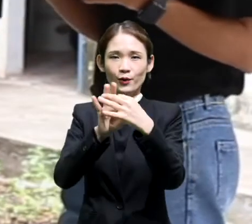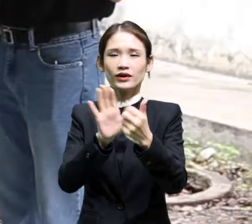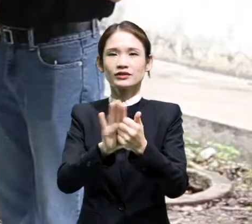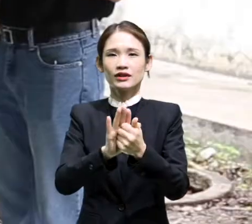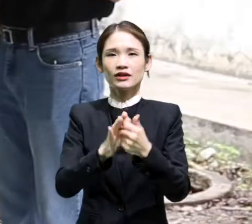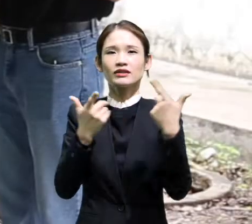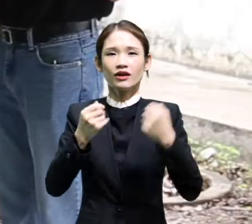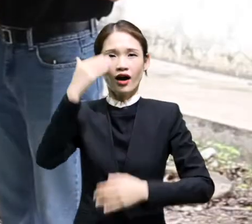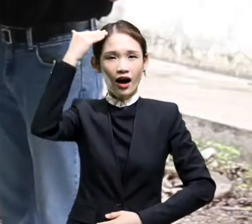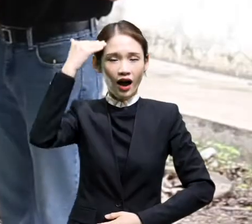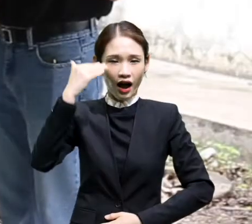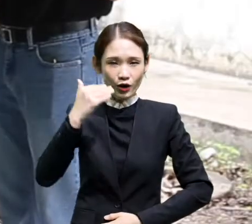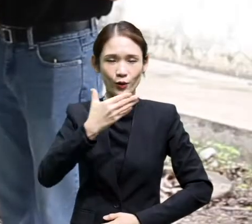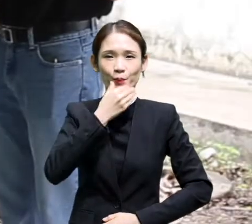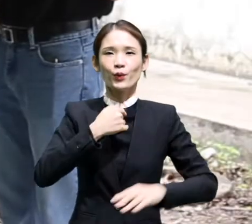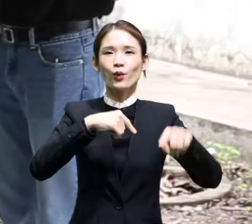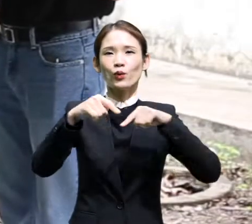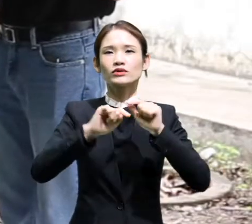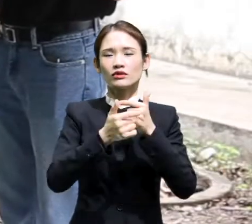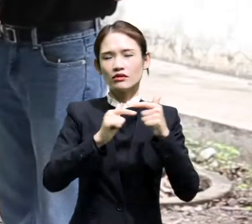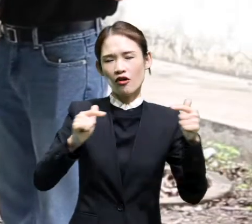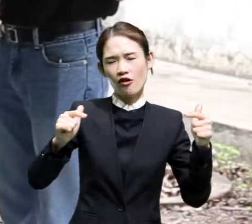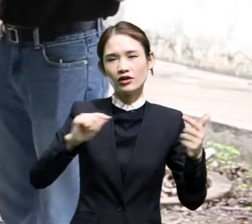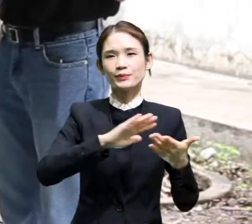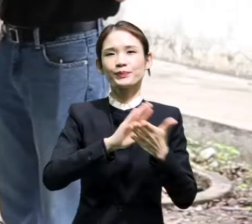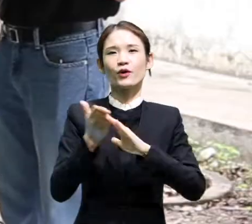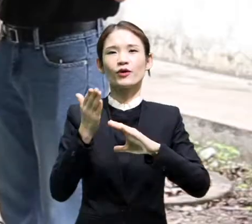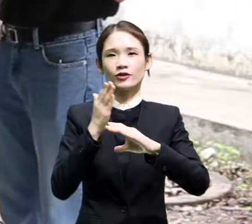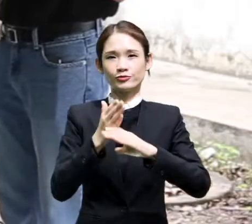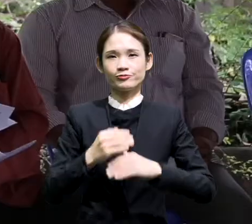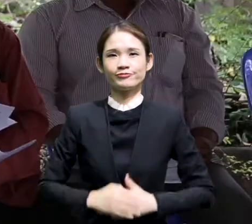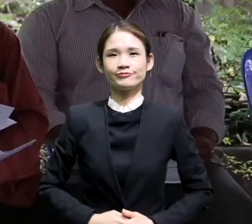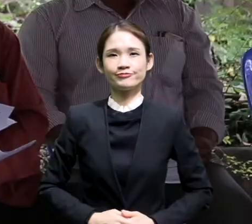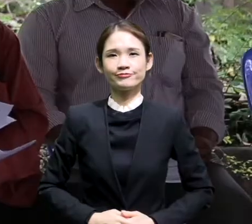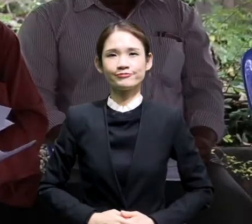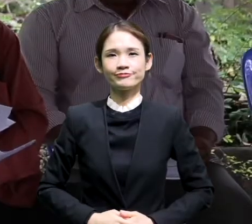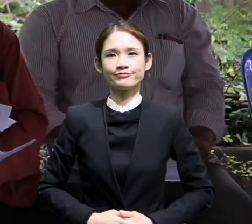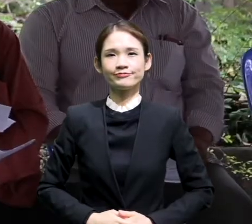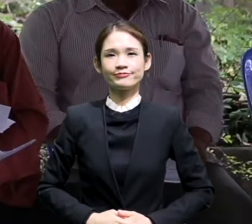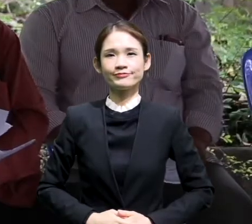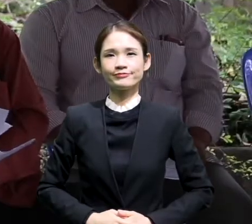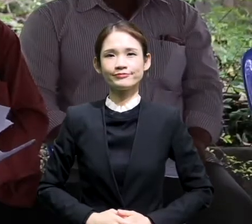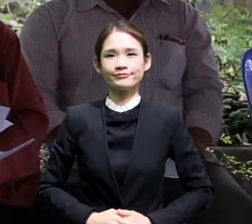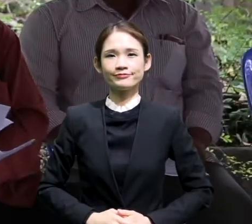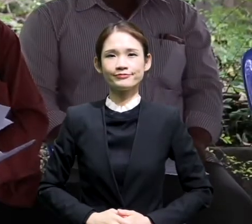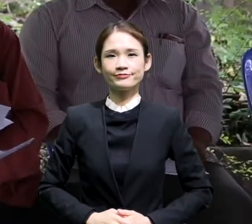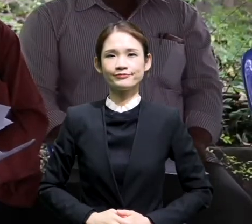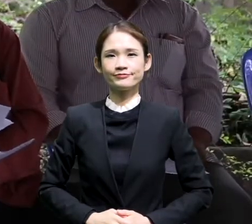있습니다. 이렇듯이 한국의 복지 정책들이 많이 변화되고 있는데요.